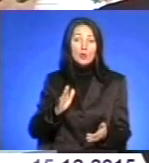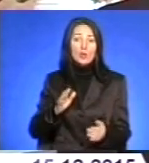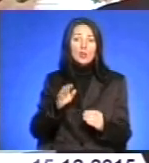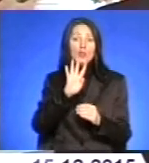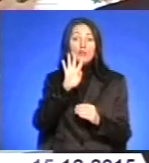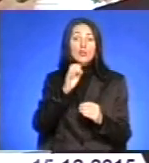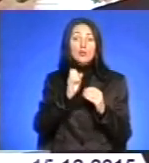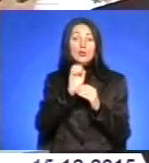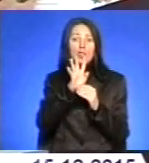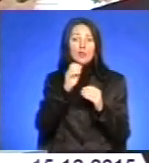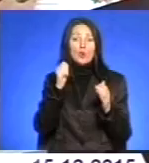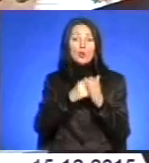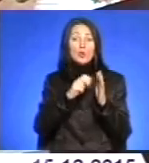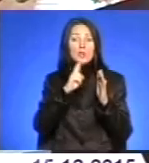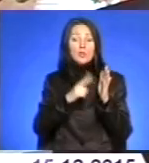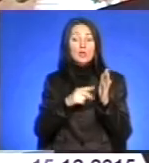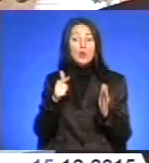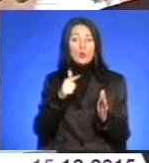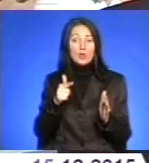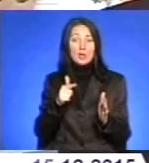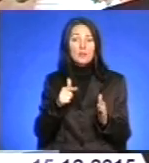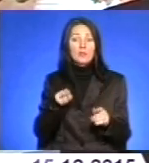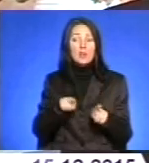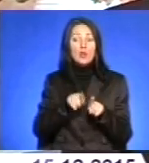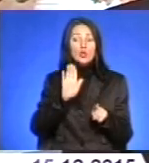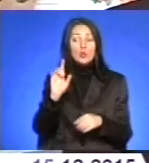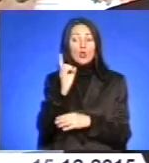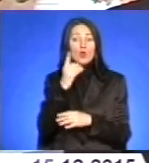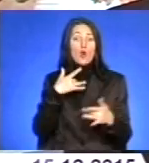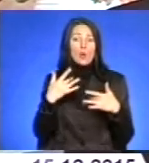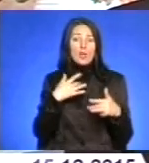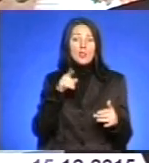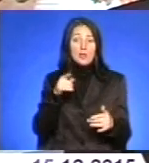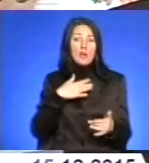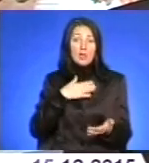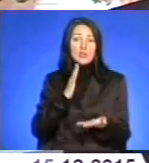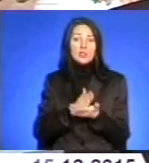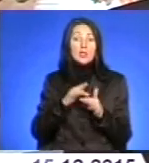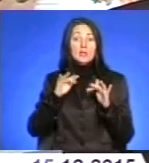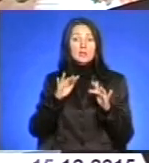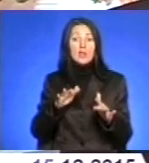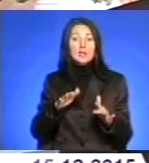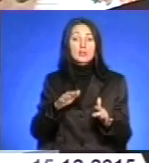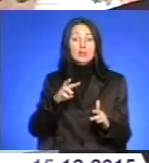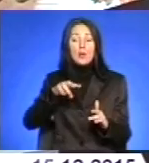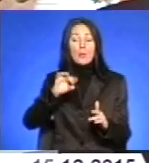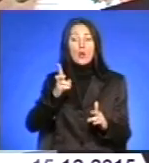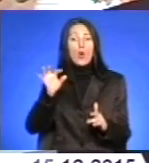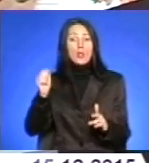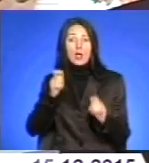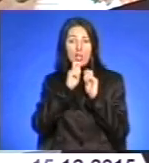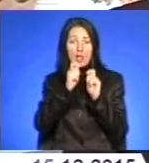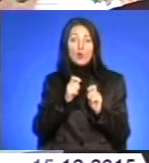по 17 грудня. 17 грудня вони також будуть розміщені в Ляльковому театрі, бо там у нас є захід «Миколай, дарує радість», і багато дітей